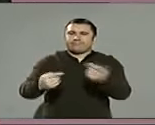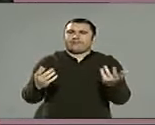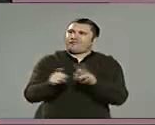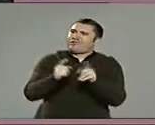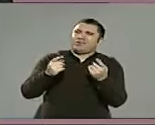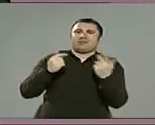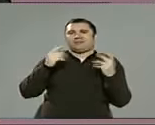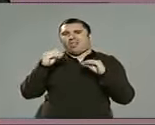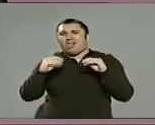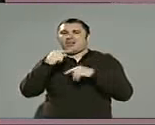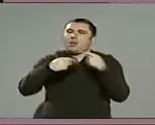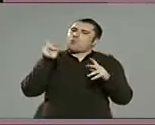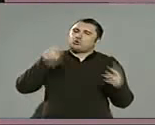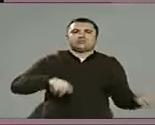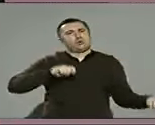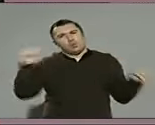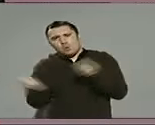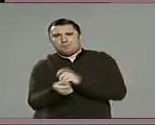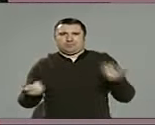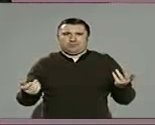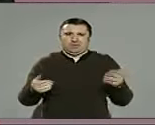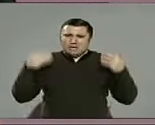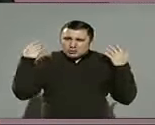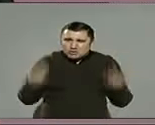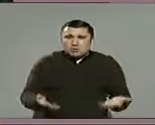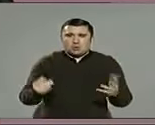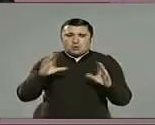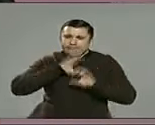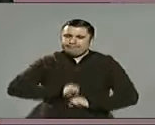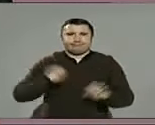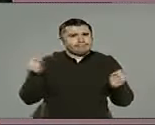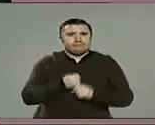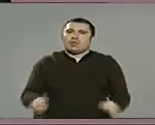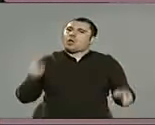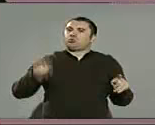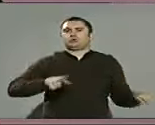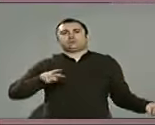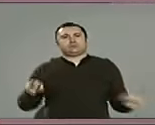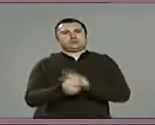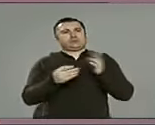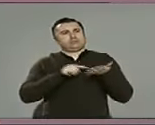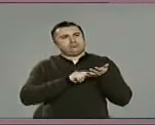Und das müssen wir wieder ändern, liebe Genossinnen und Genossen. Da müssen wir anders sein.